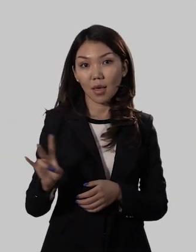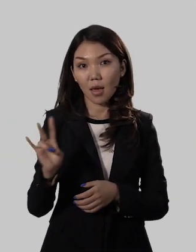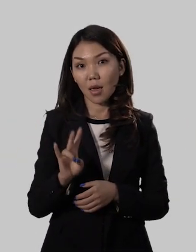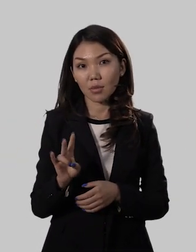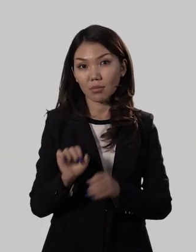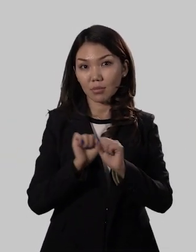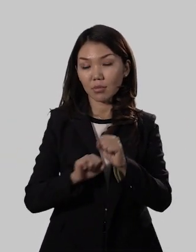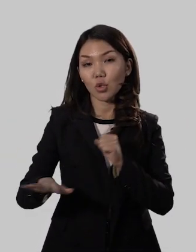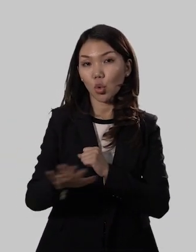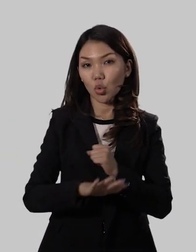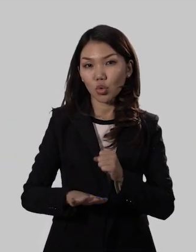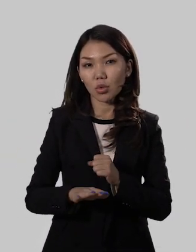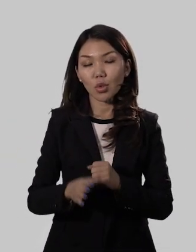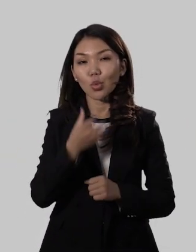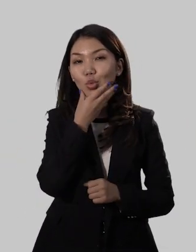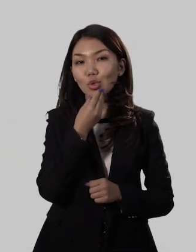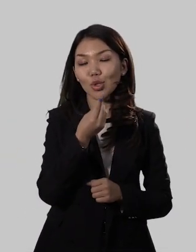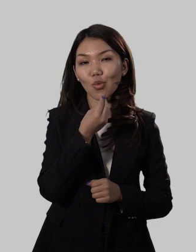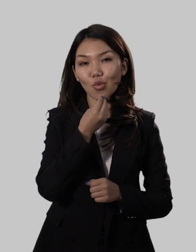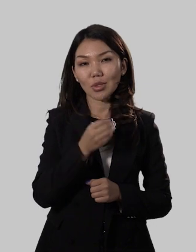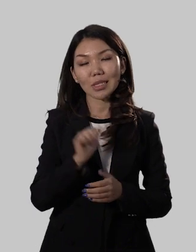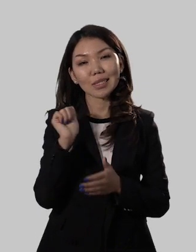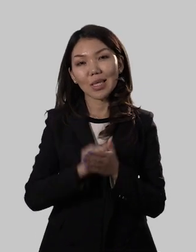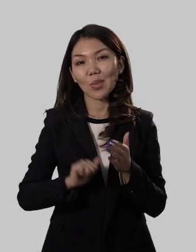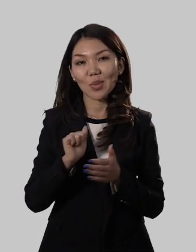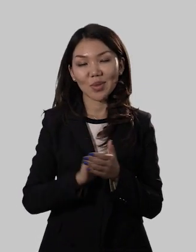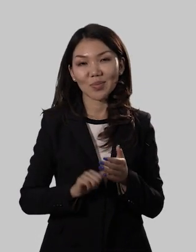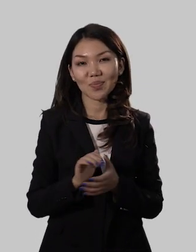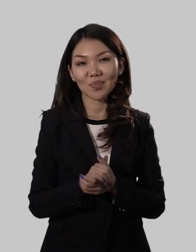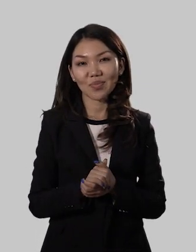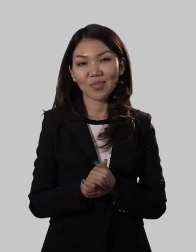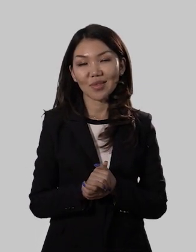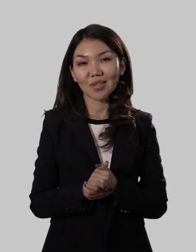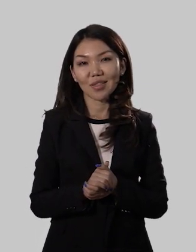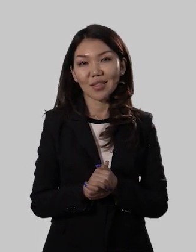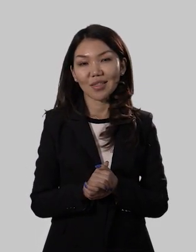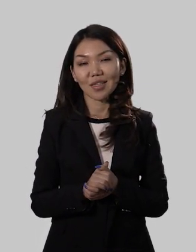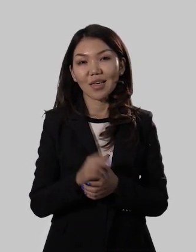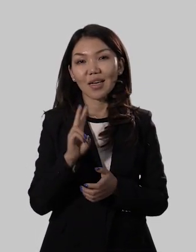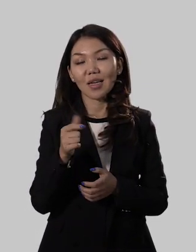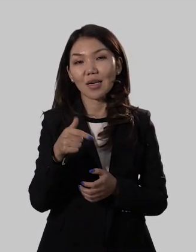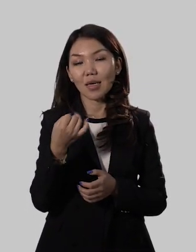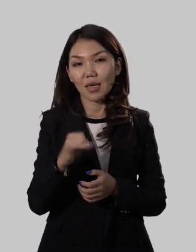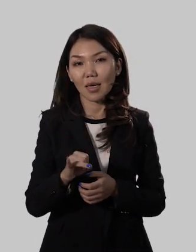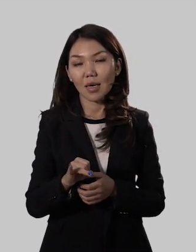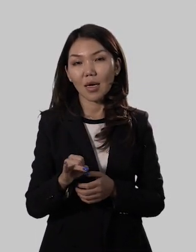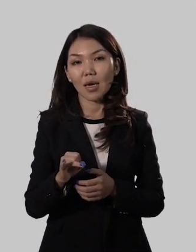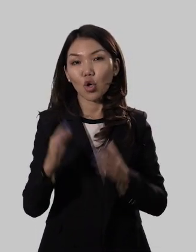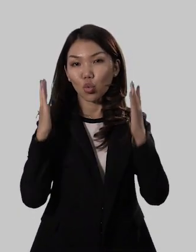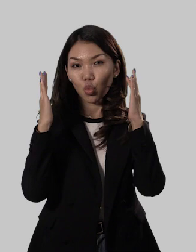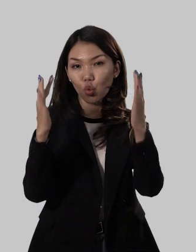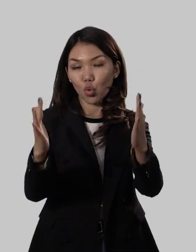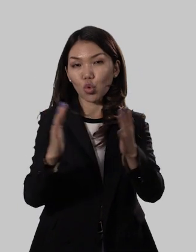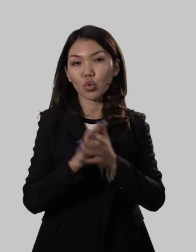Нарын коругу көрктүү жана кооз. Себеби, нарын коругунда карагай токойлору